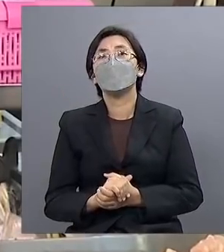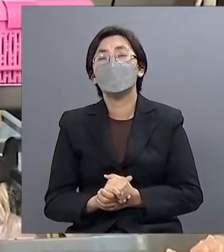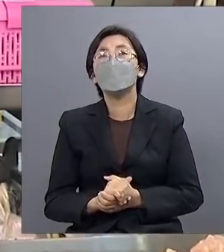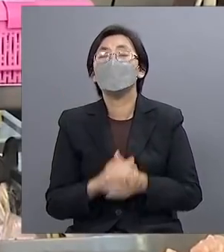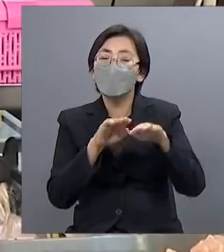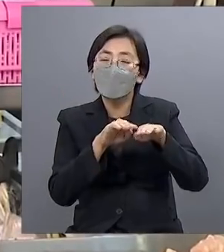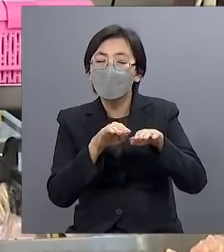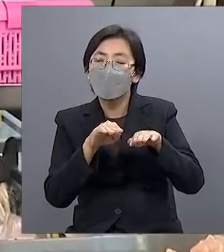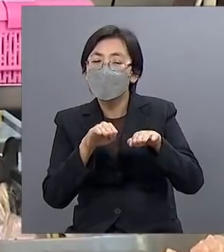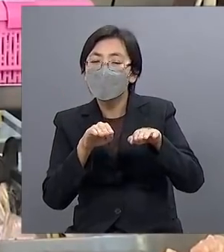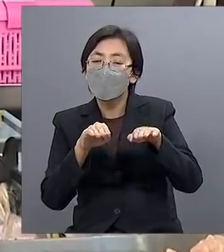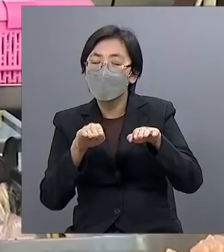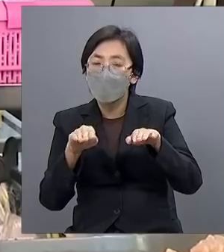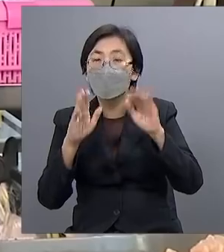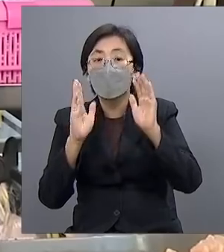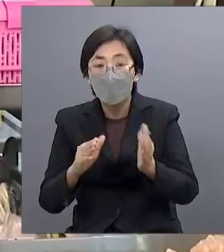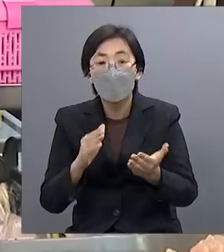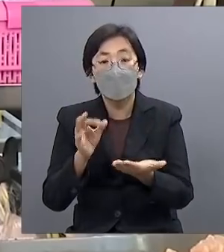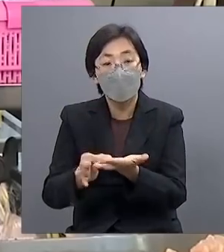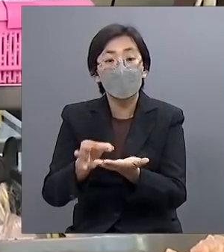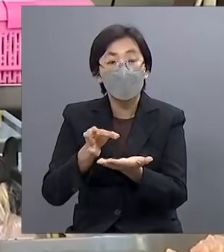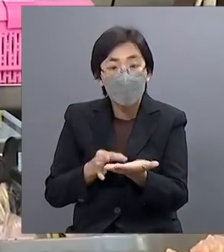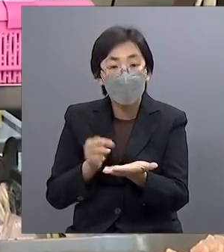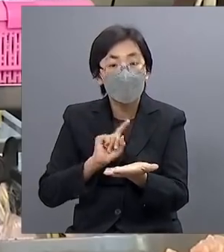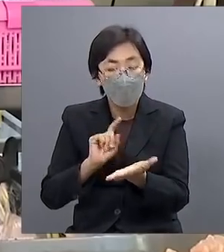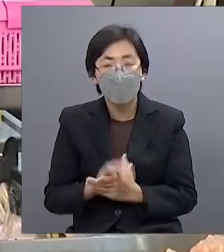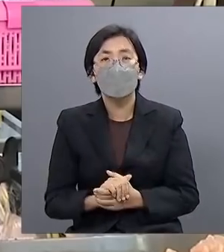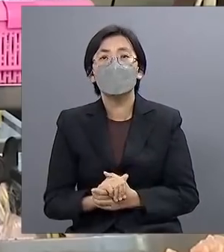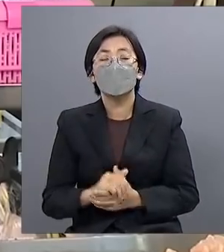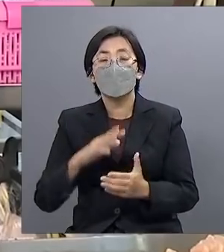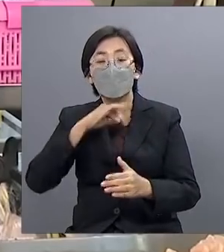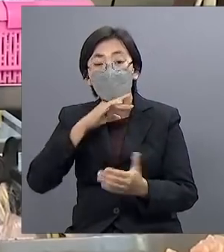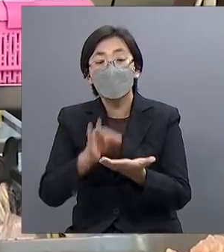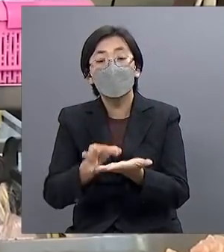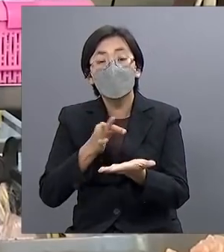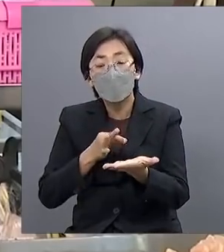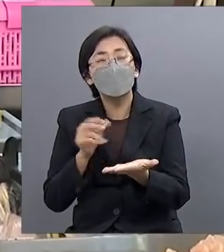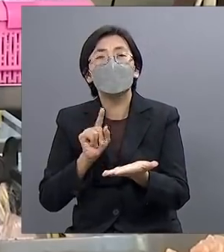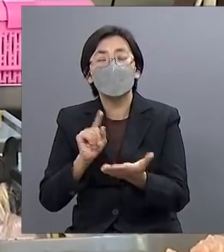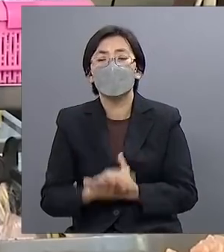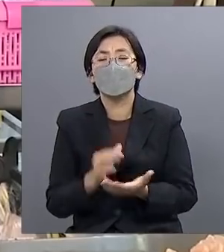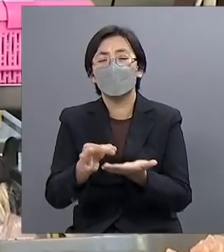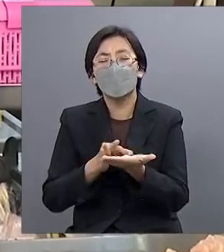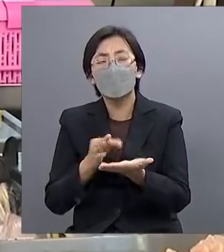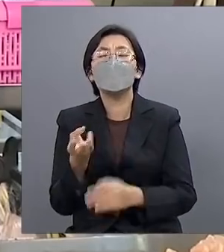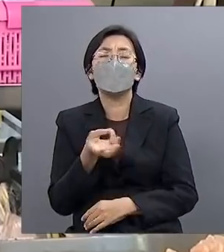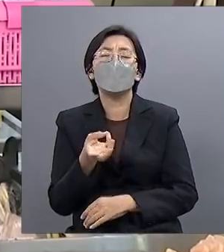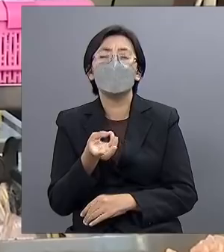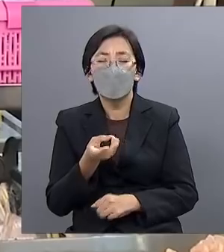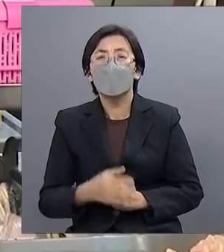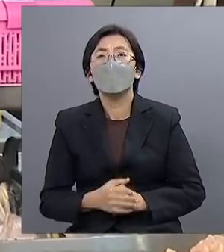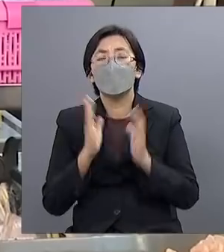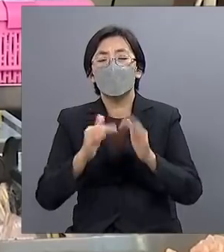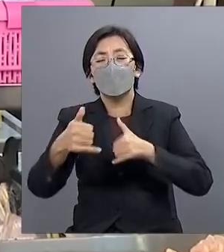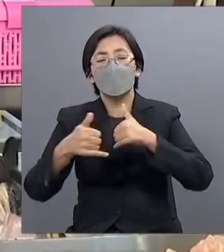ลูกค้าที่มาซื้อเป็นยังไงบ้าง ลูกค้าก็จะน้อยลงพี่ผู้บริโภคน้อยลงใช่